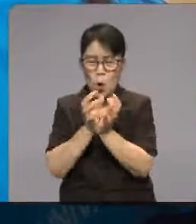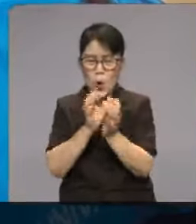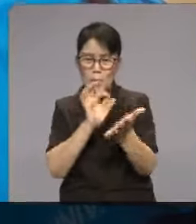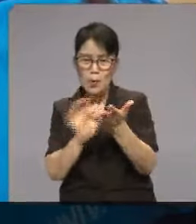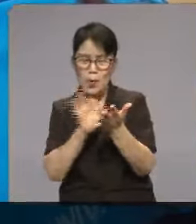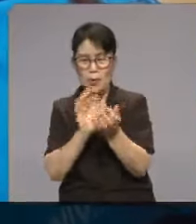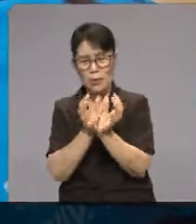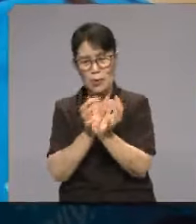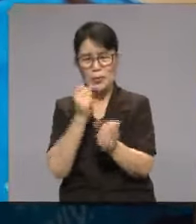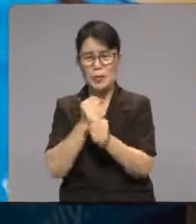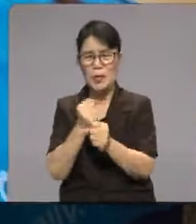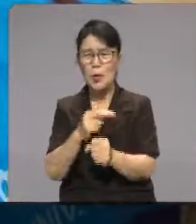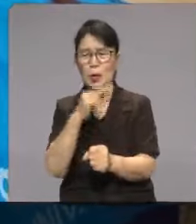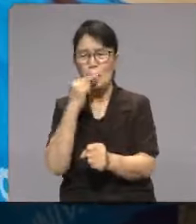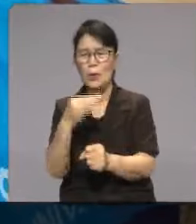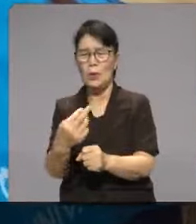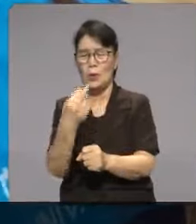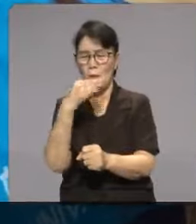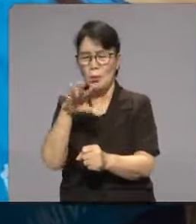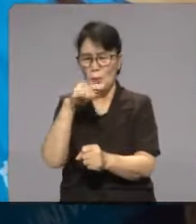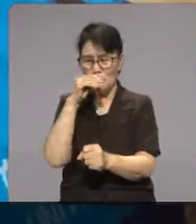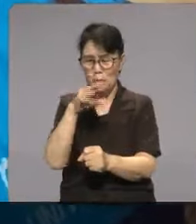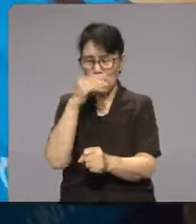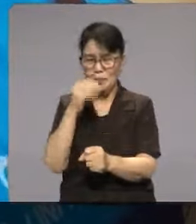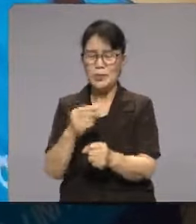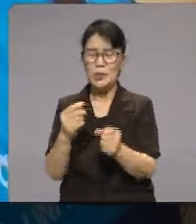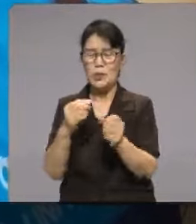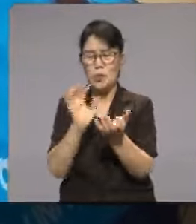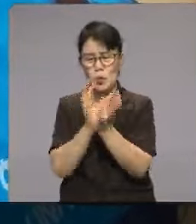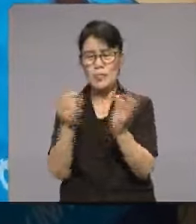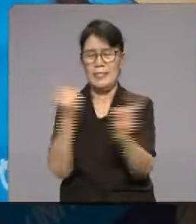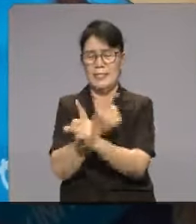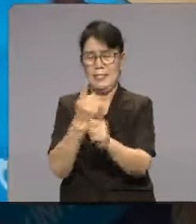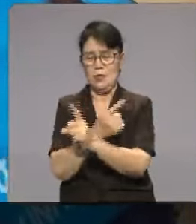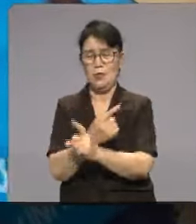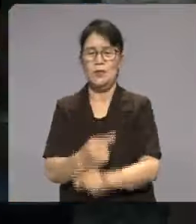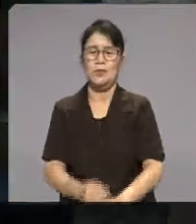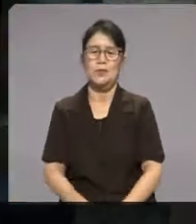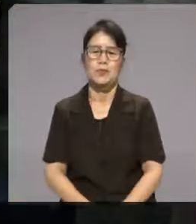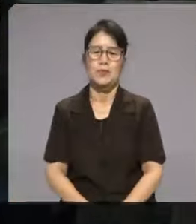만들면서 꽃향기를 맡는 꽃치료 시간도 가졌습니다.